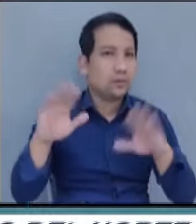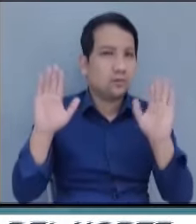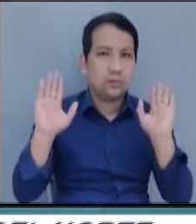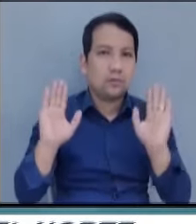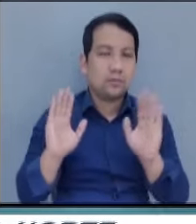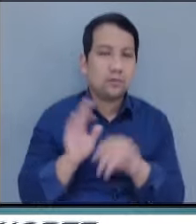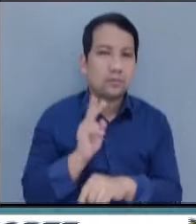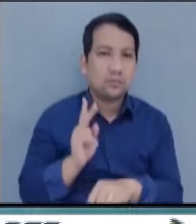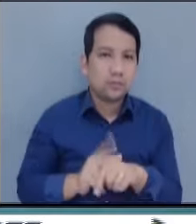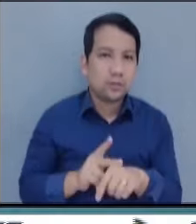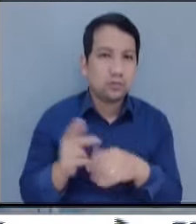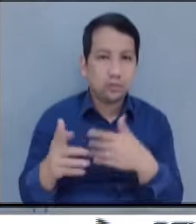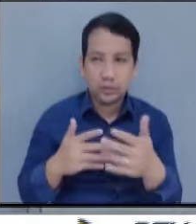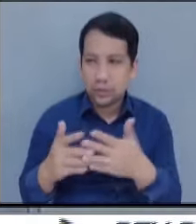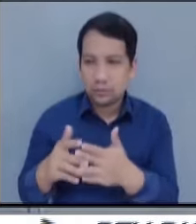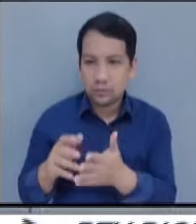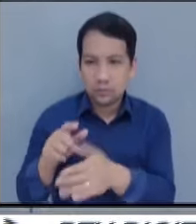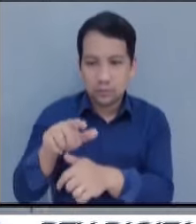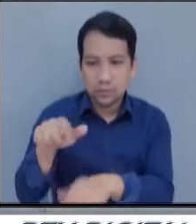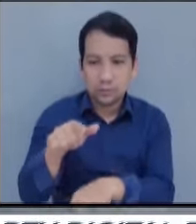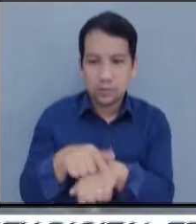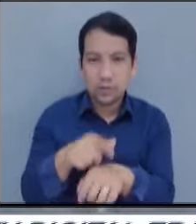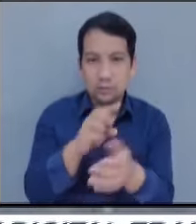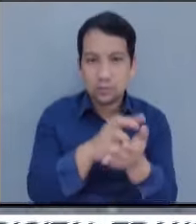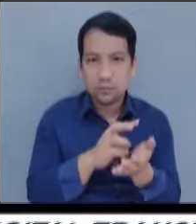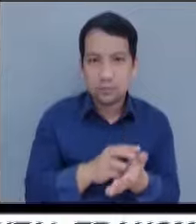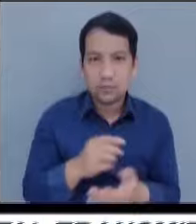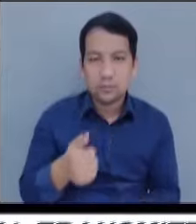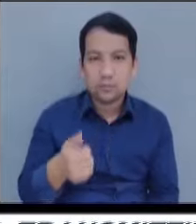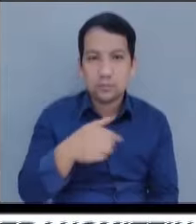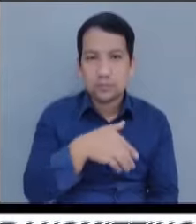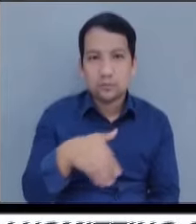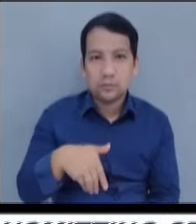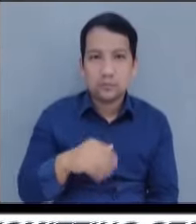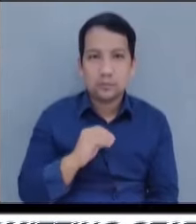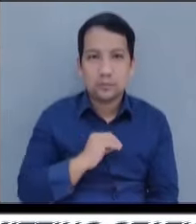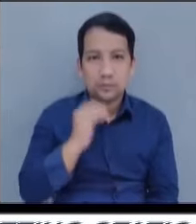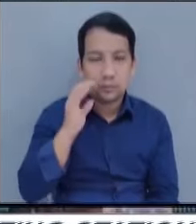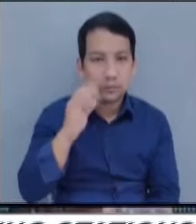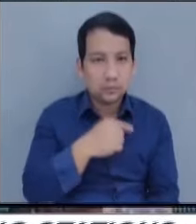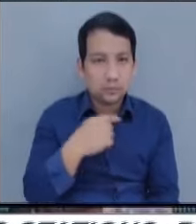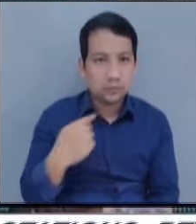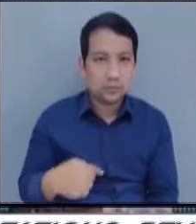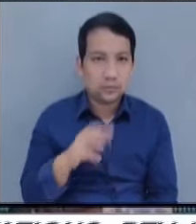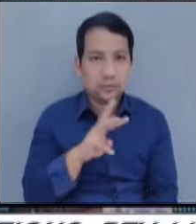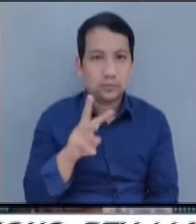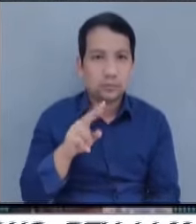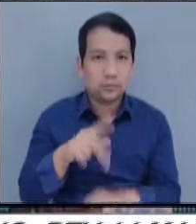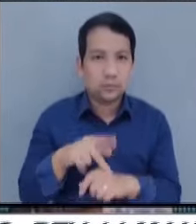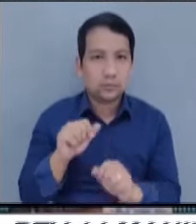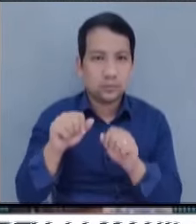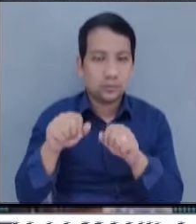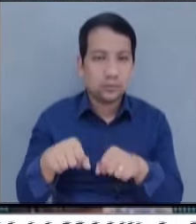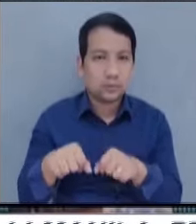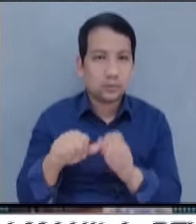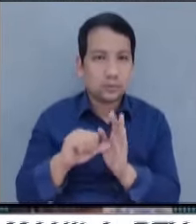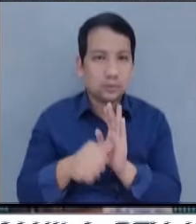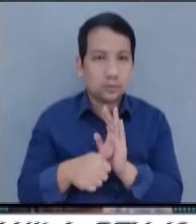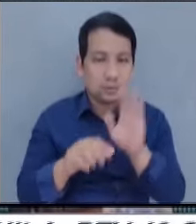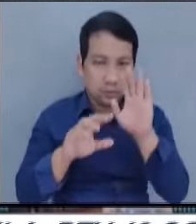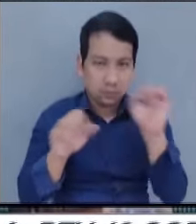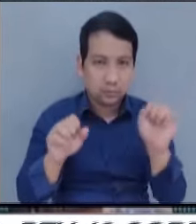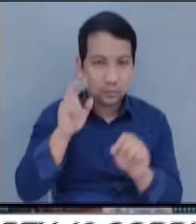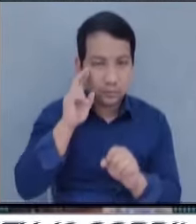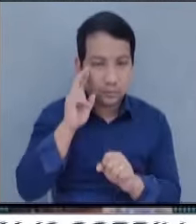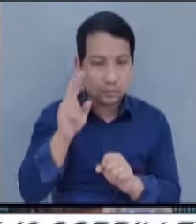anumang bahagi ng ating teritoryo sa kabila ng mga agresibong aksyon ng China sa West Philippines sea at giit ng Pangulo gagawin ng